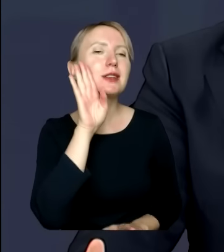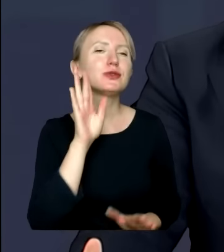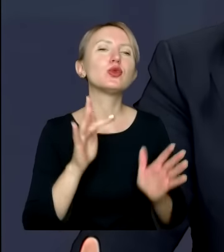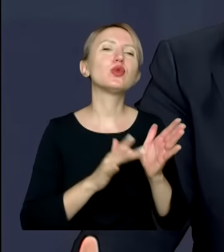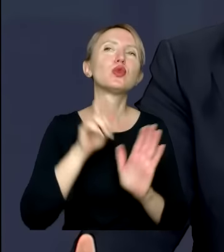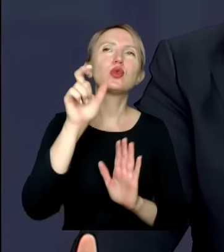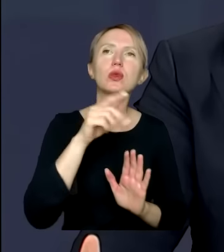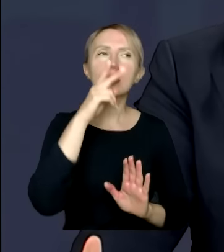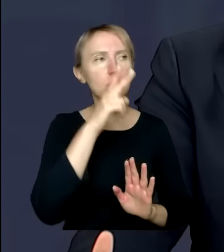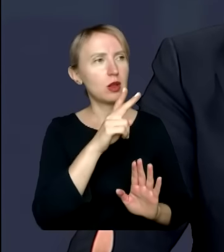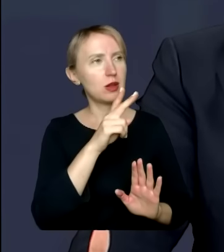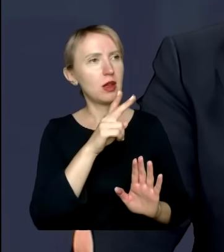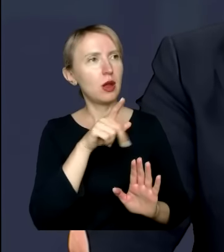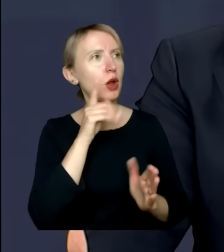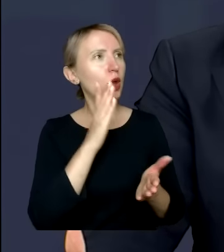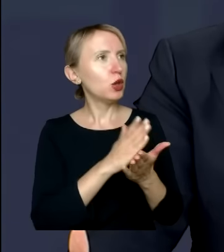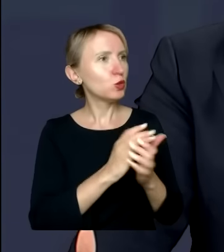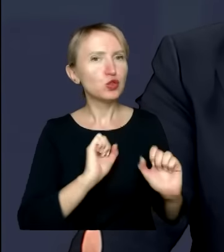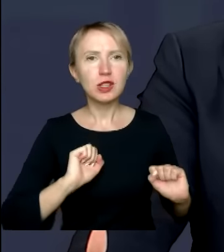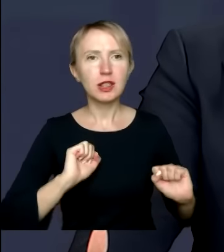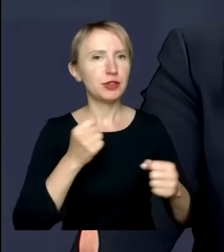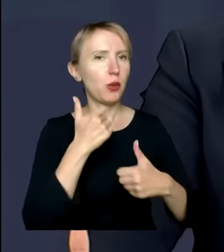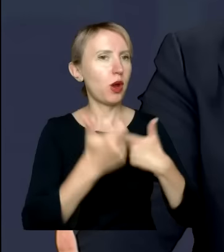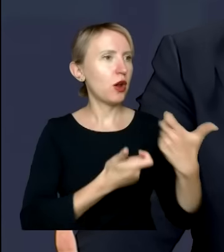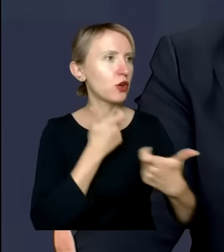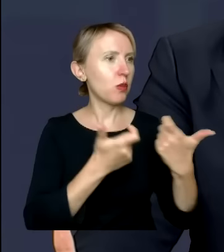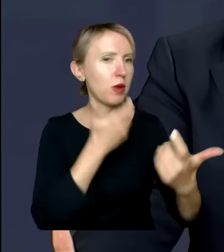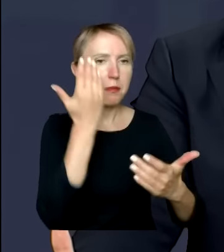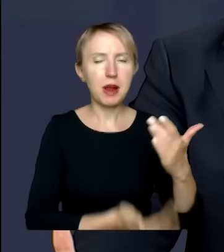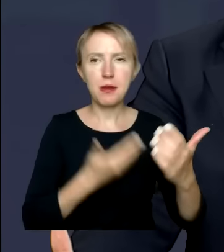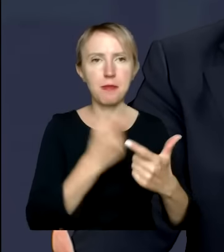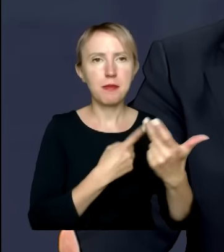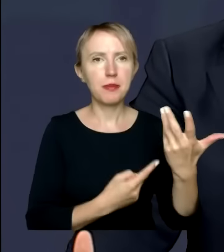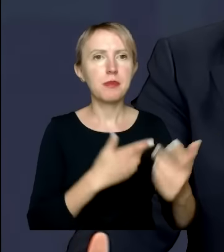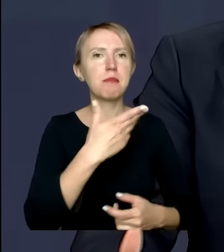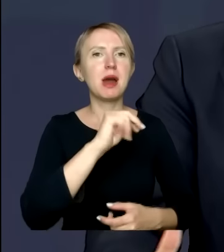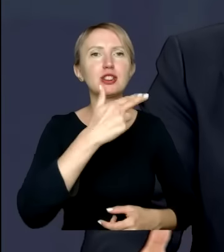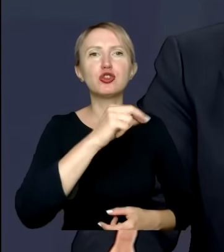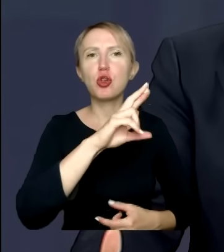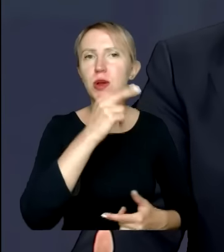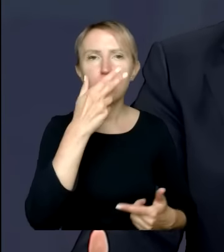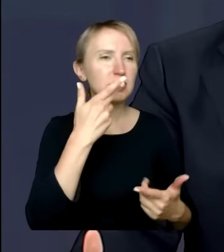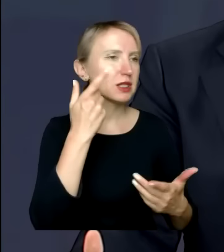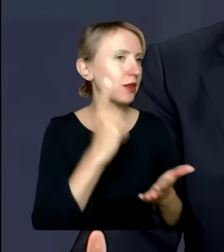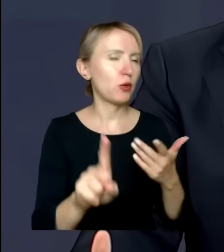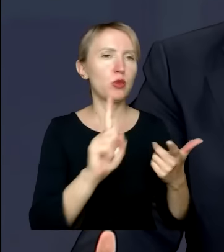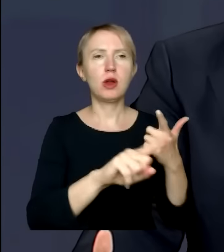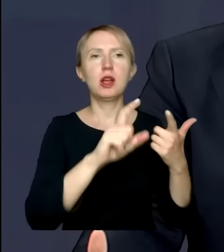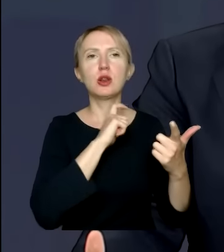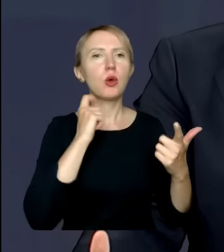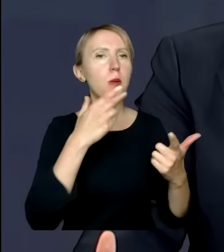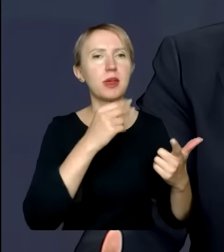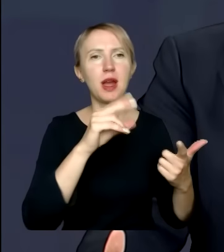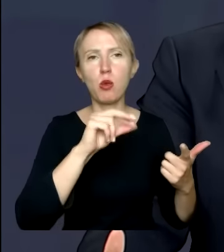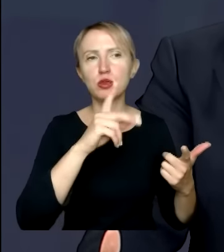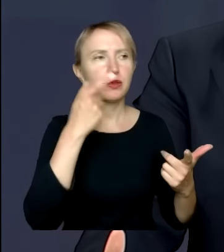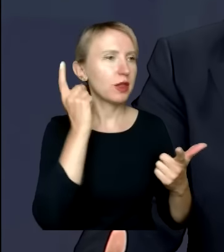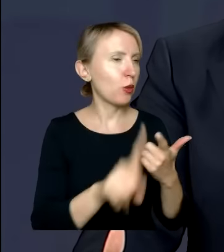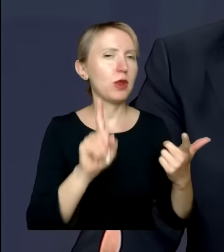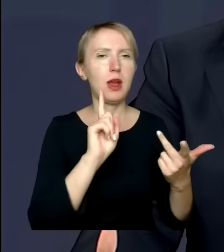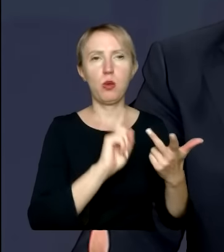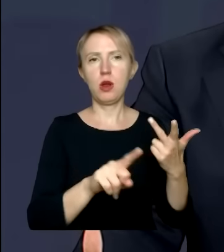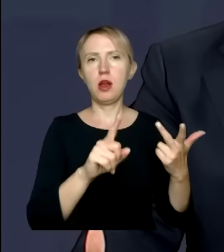te igrzyska przestają działać no bo są same porażki no z Marcinem romanowskim się nie udało z księdzem Michałem Olszewskim się nie udało